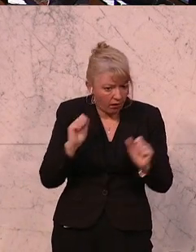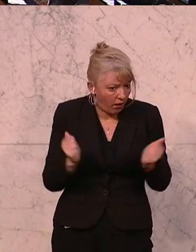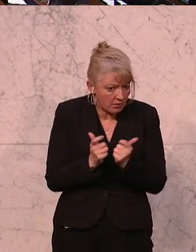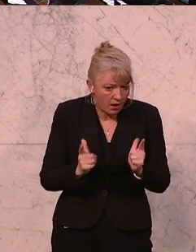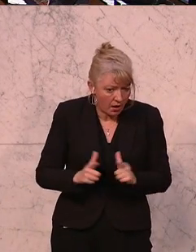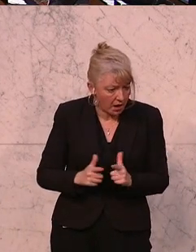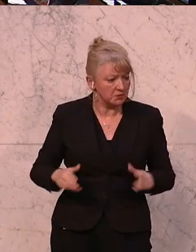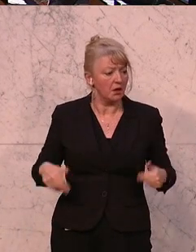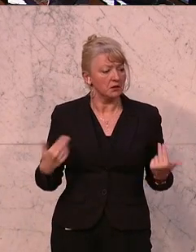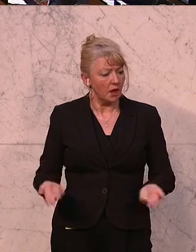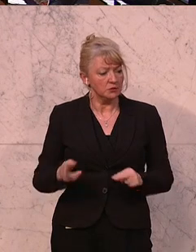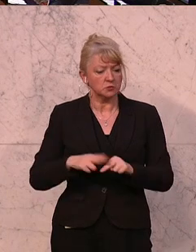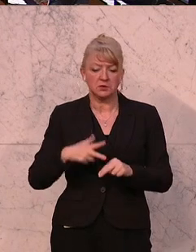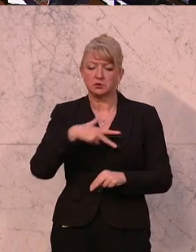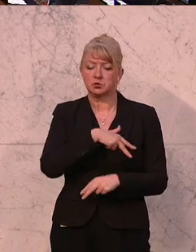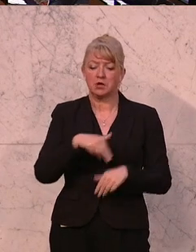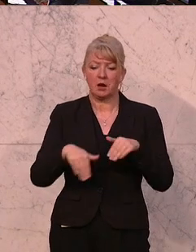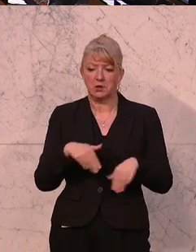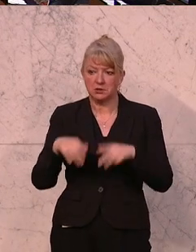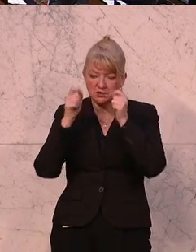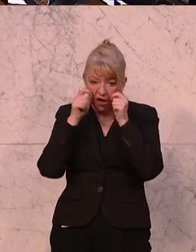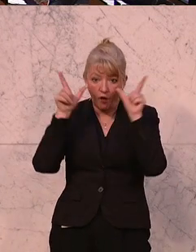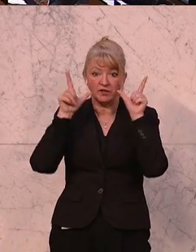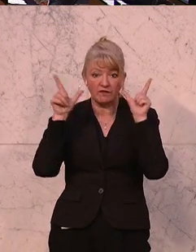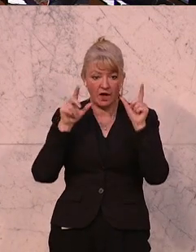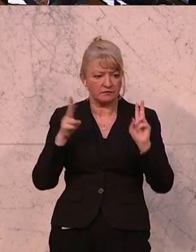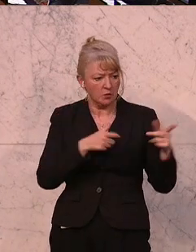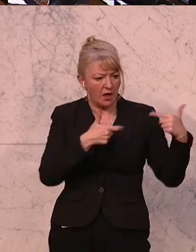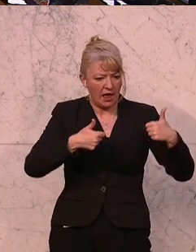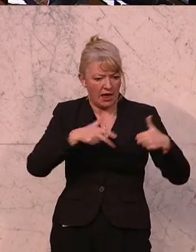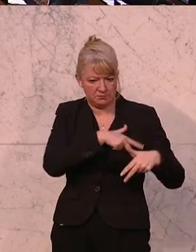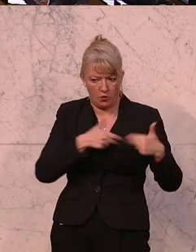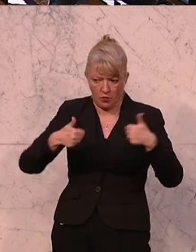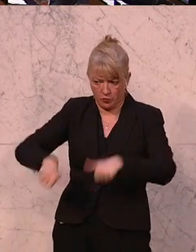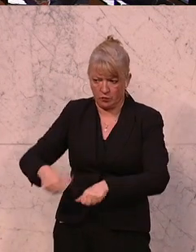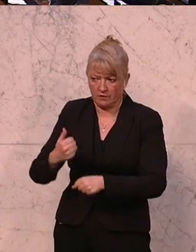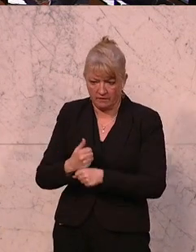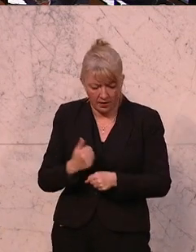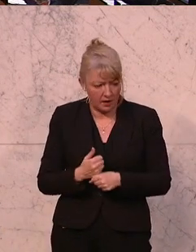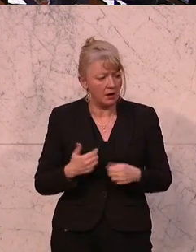ist irgendwann einmal der Sozialminister munter geworden, nachdem die SPÖ Druck gemacht hat und gesagt, ja, wir werden uns schon anschauen müssen,